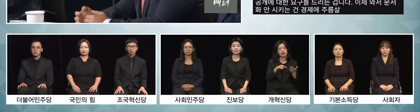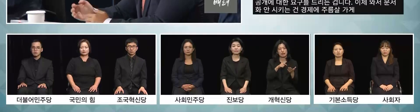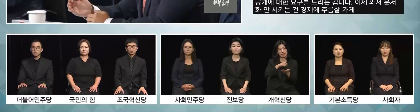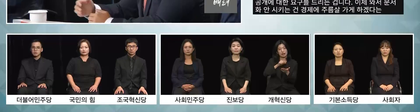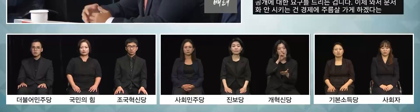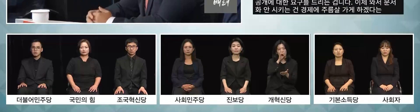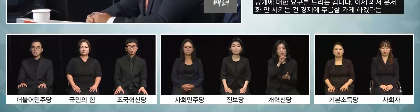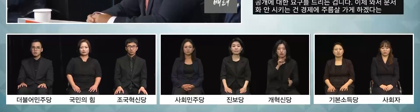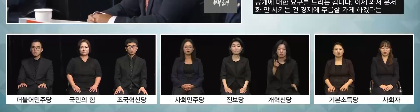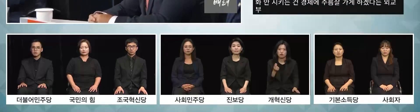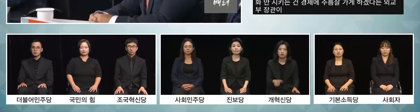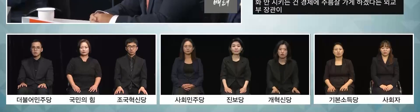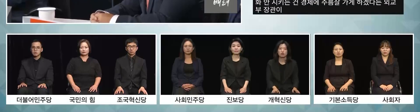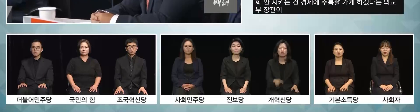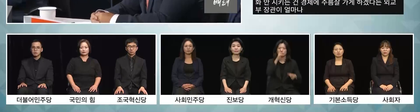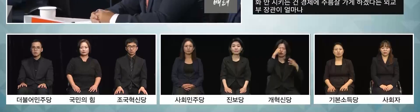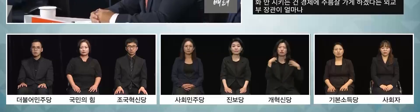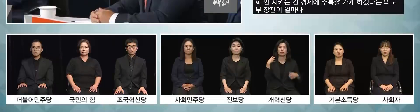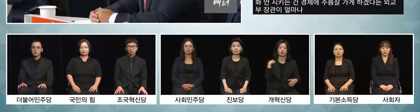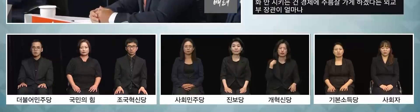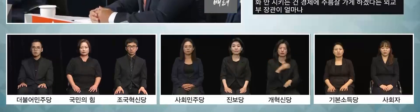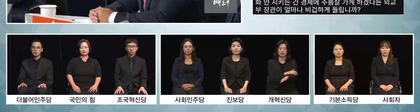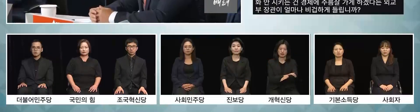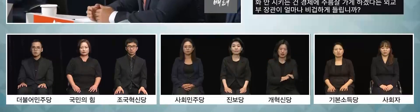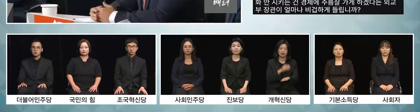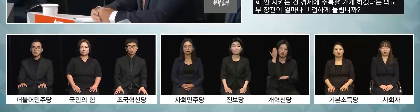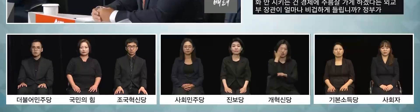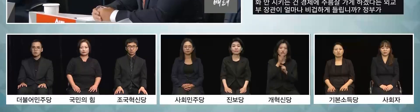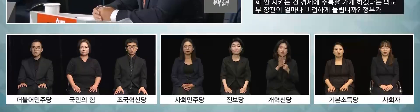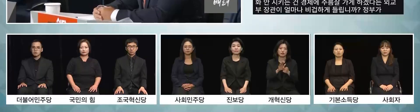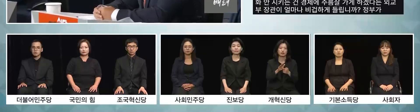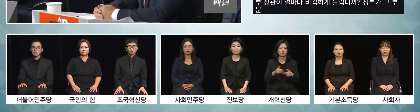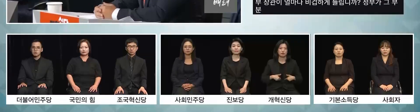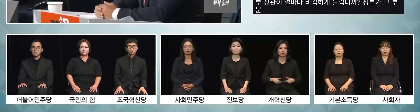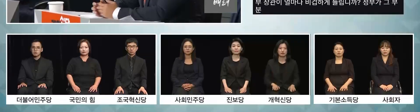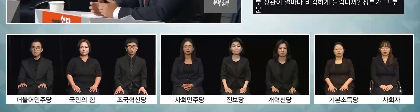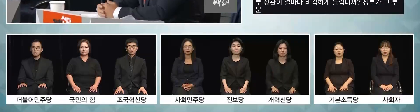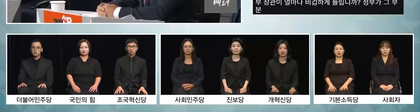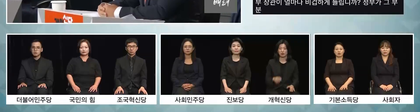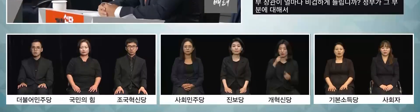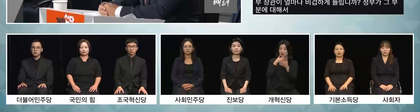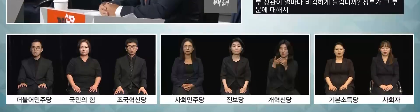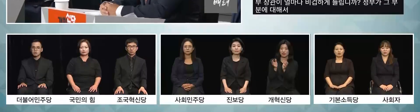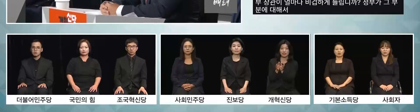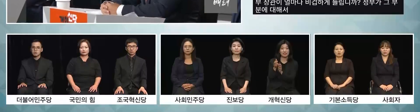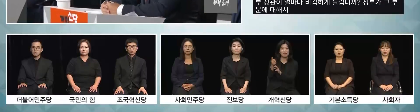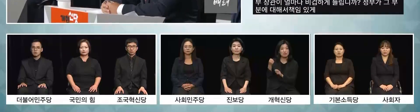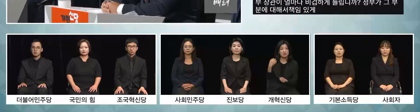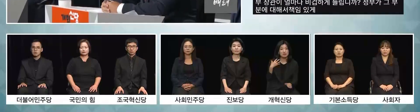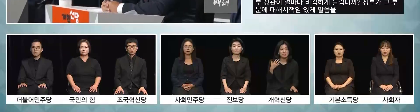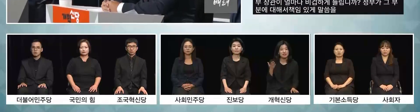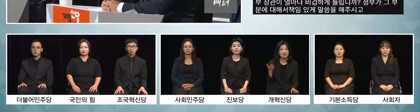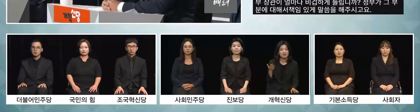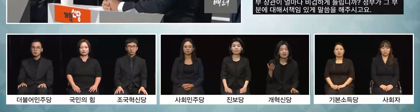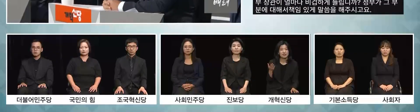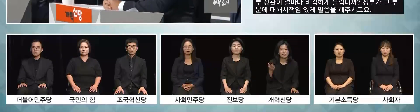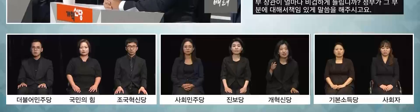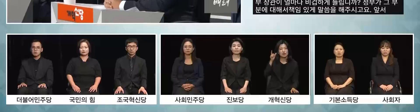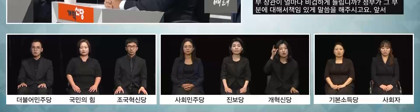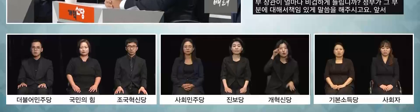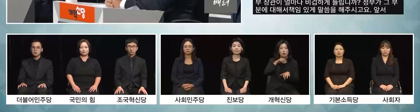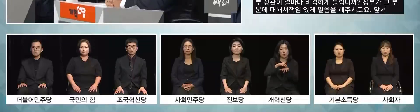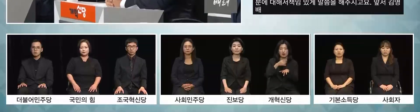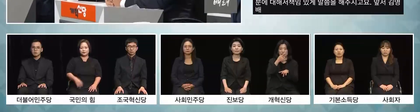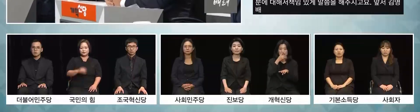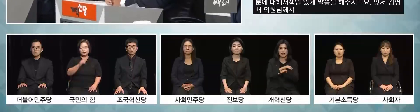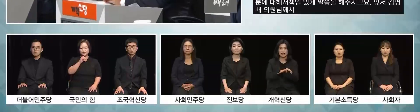대해서 정부가 좀 더 책임을 지고 말씀을 해주셔야 되고요. 앞서서 김영배 의원님께서 제가 드린 질문에 이제 소고기 쌀 잘 지키고 있다